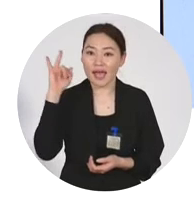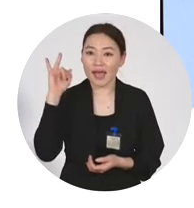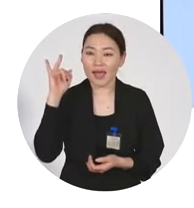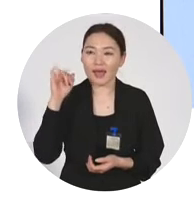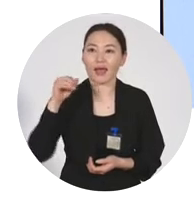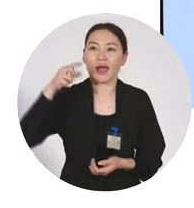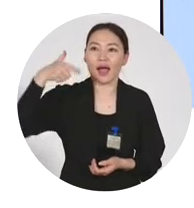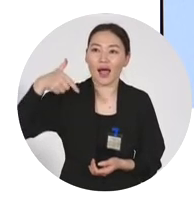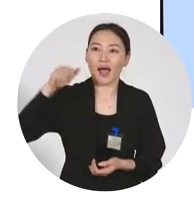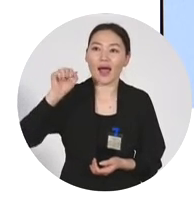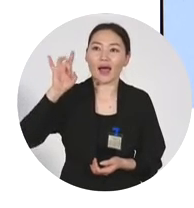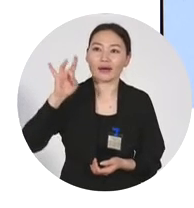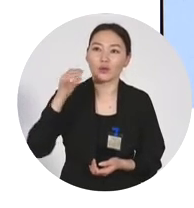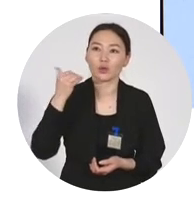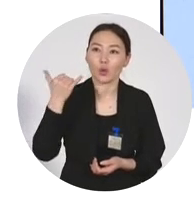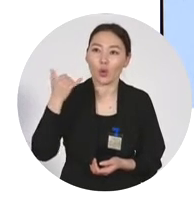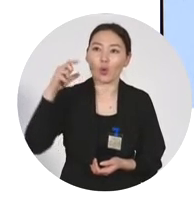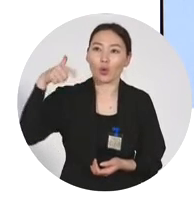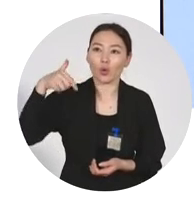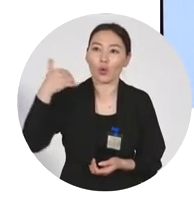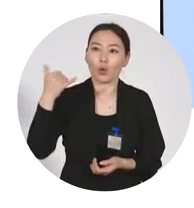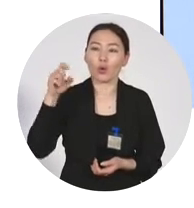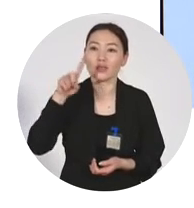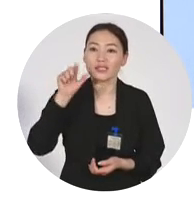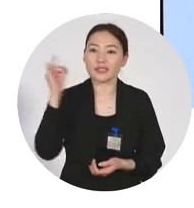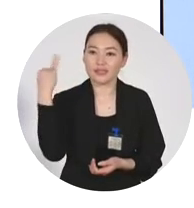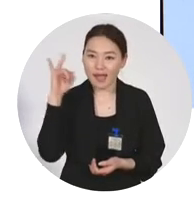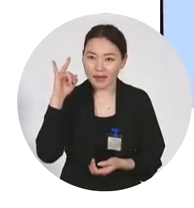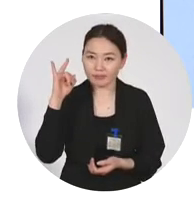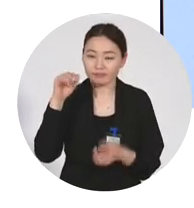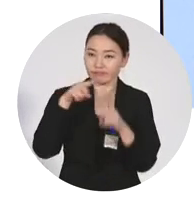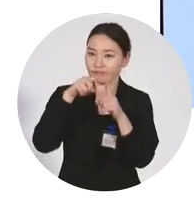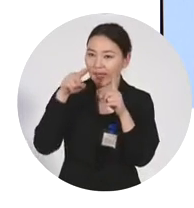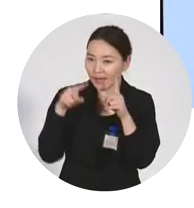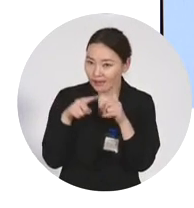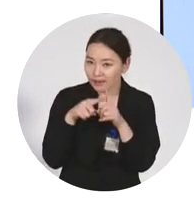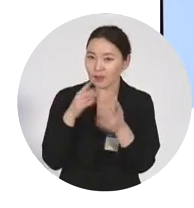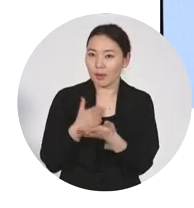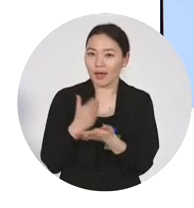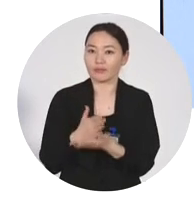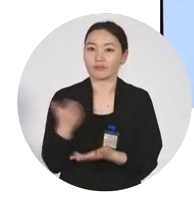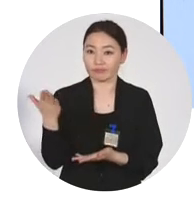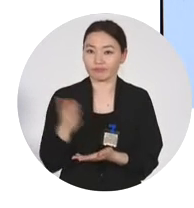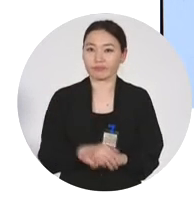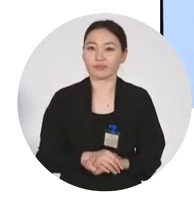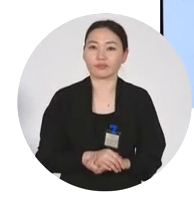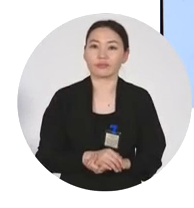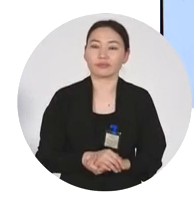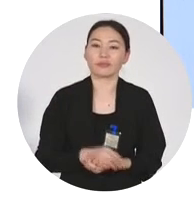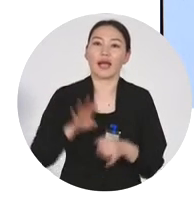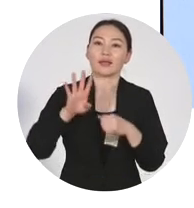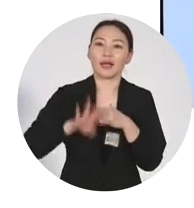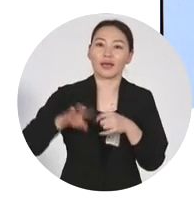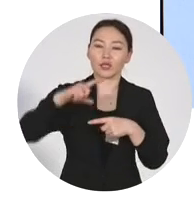гэж бичжээ. Мөн энд гидс чирэгсэн байна гэдгийг анхаараарай. За дараагийн нөхцөл сүвшин үсгийн г